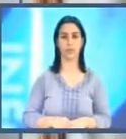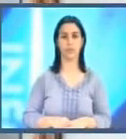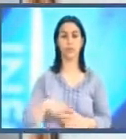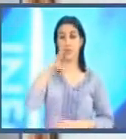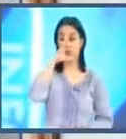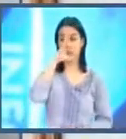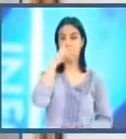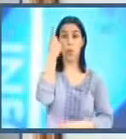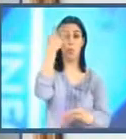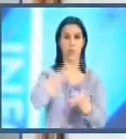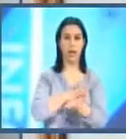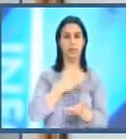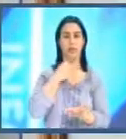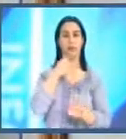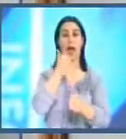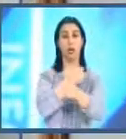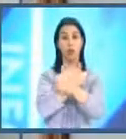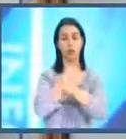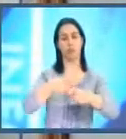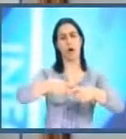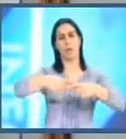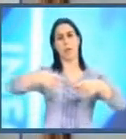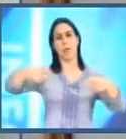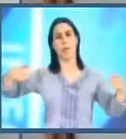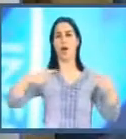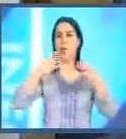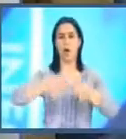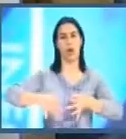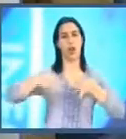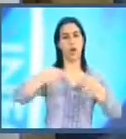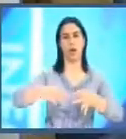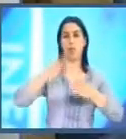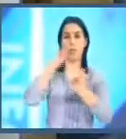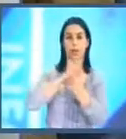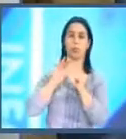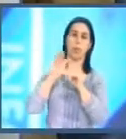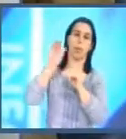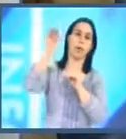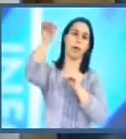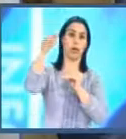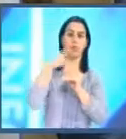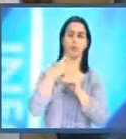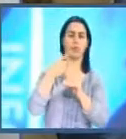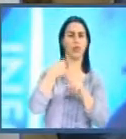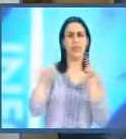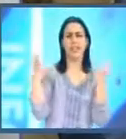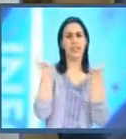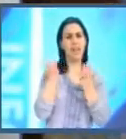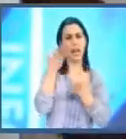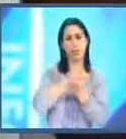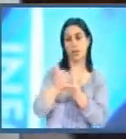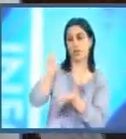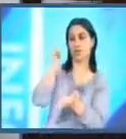Febrer ha estat un mes d'increment d'atur, continuant amb la tendència dels últims mesos. La diferència respecte als anteriors és que Viladecans